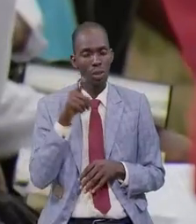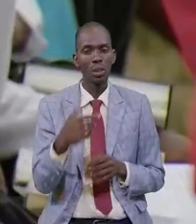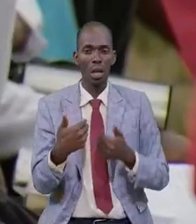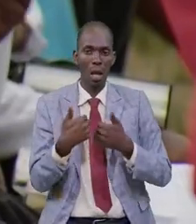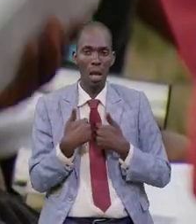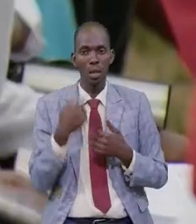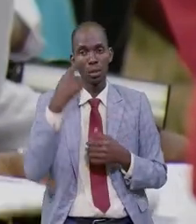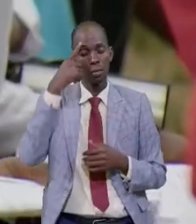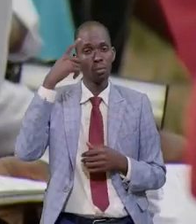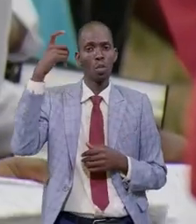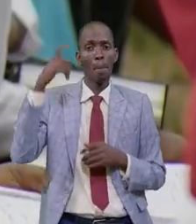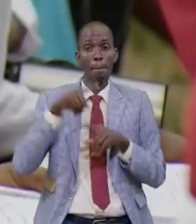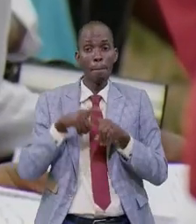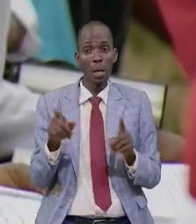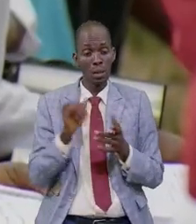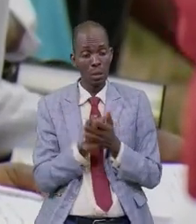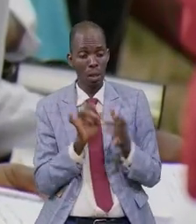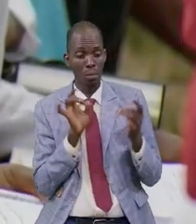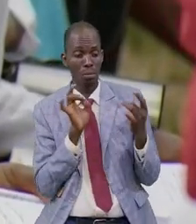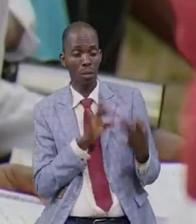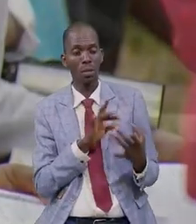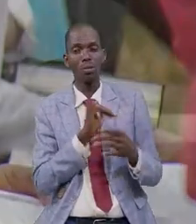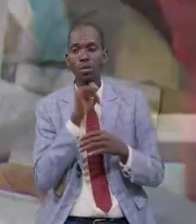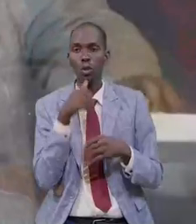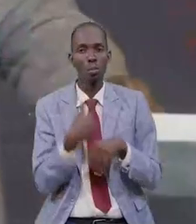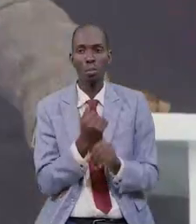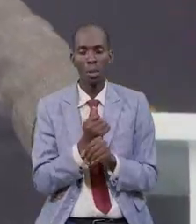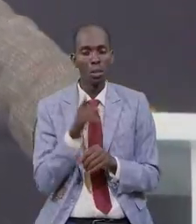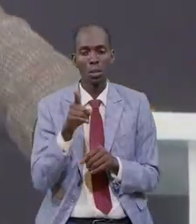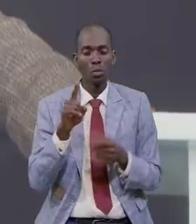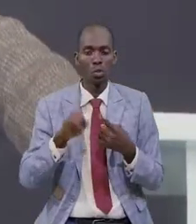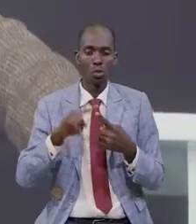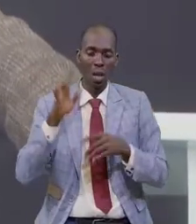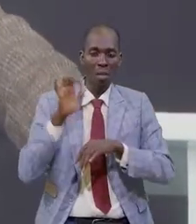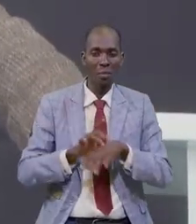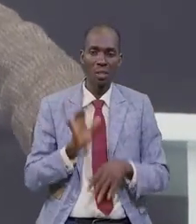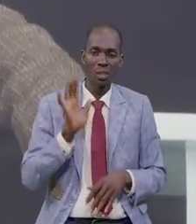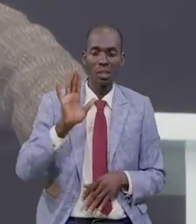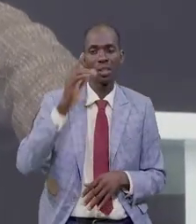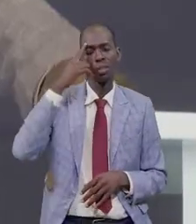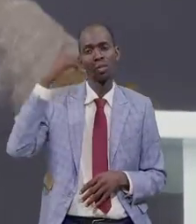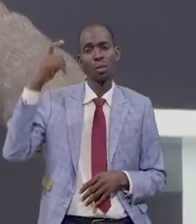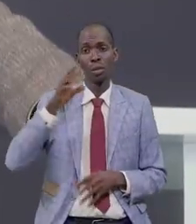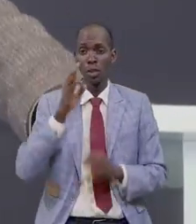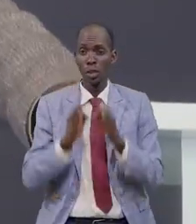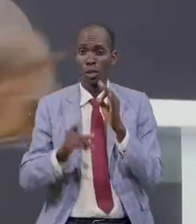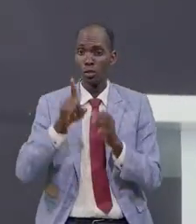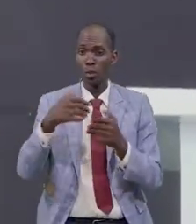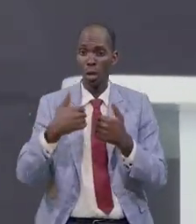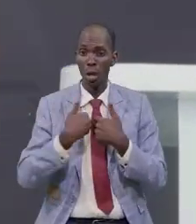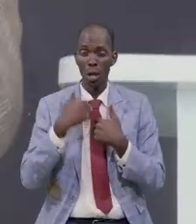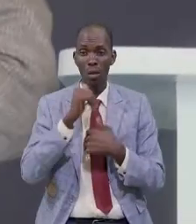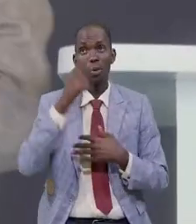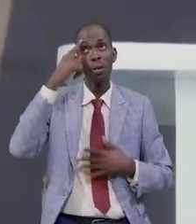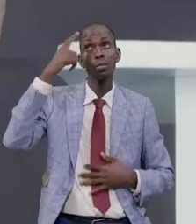pas changé la le rêve du rêveur si vous avez vraiment un rêve si vous avez vraiment un